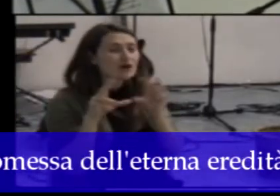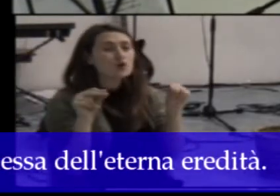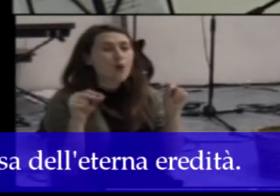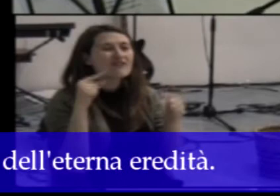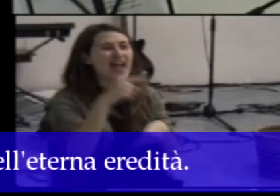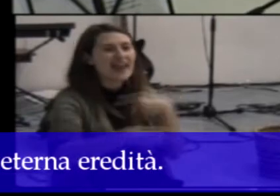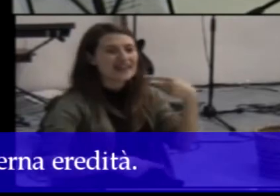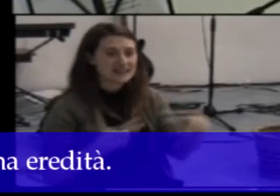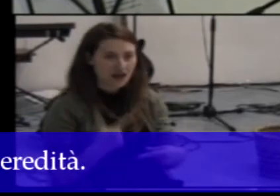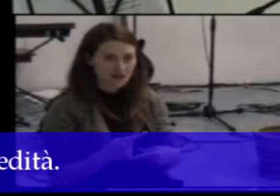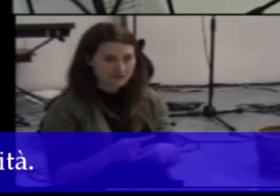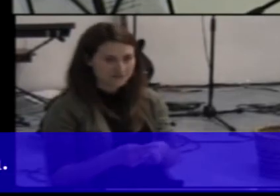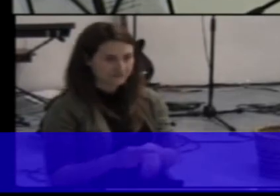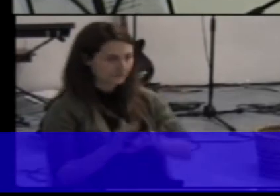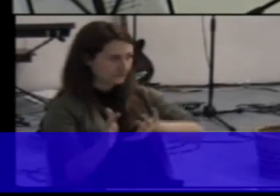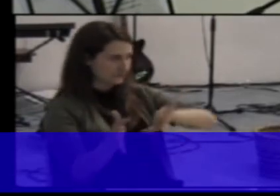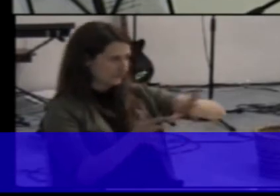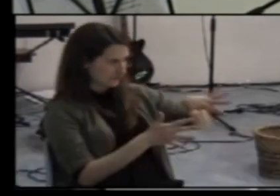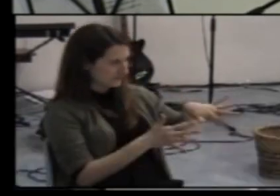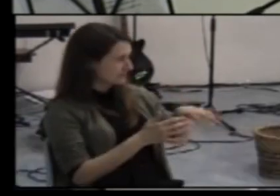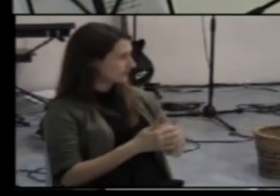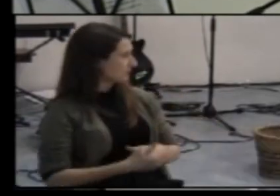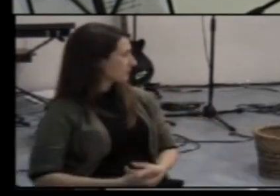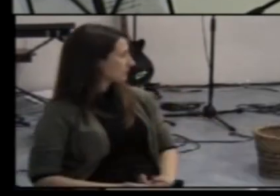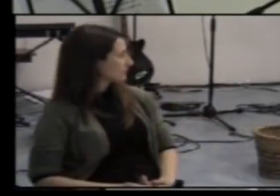Cos'è successo? Potete venire?